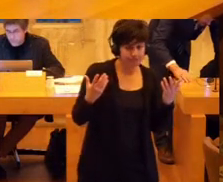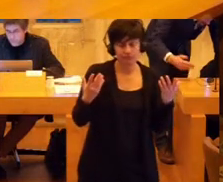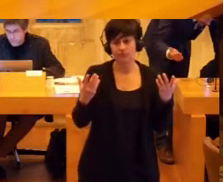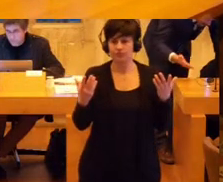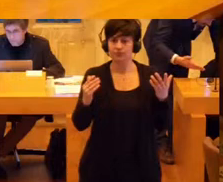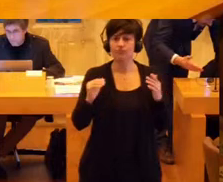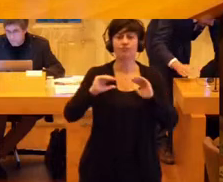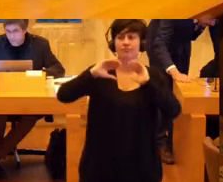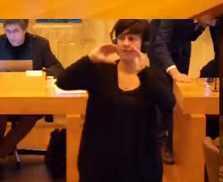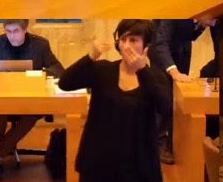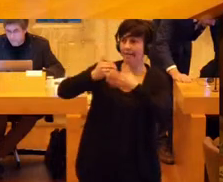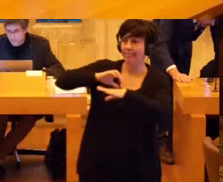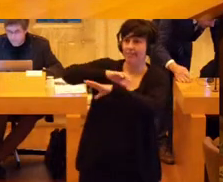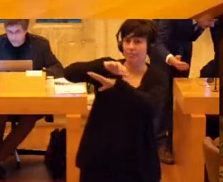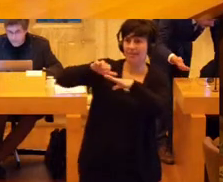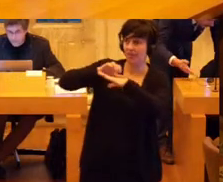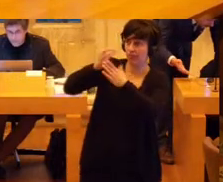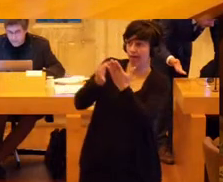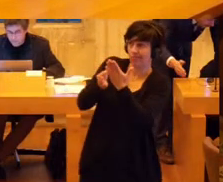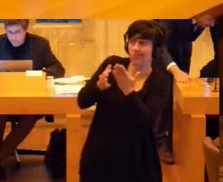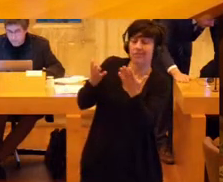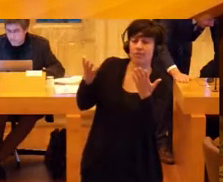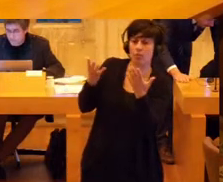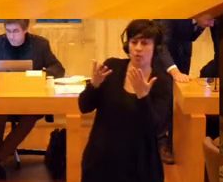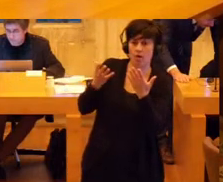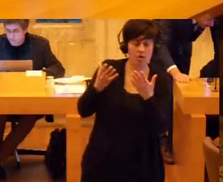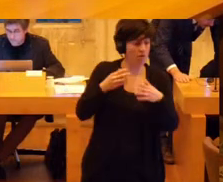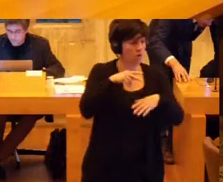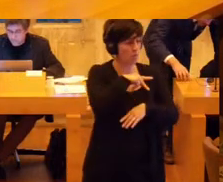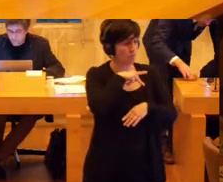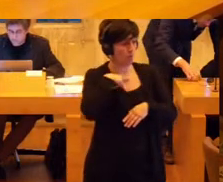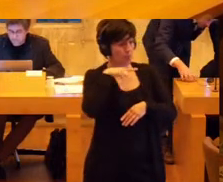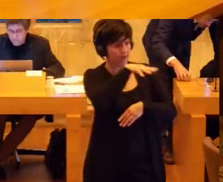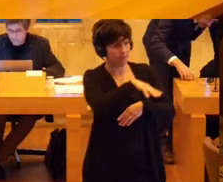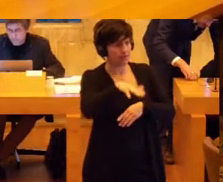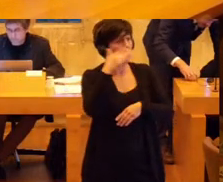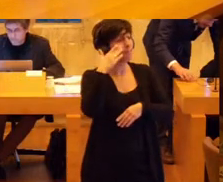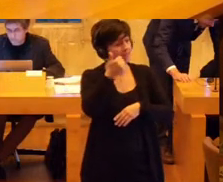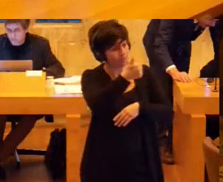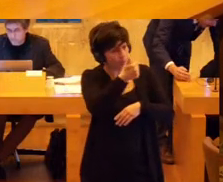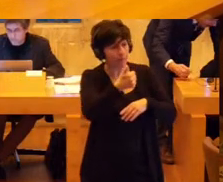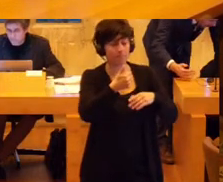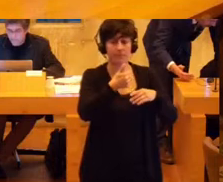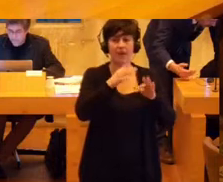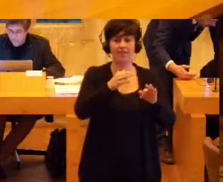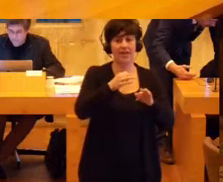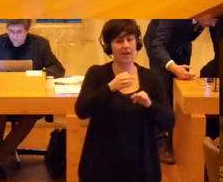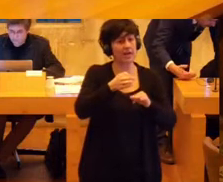cet arrêté préfectoral impliquera que les propriétaires qui réaliseront des travaux de